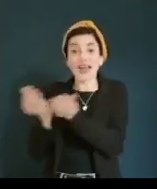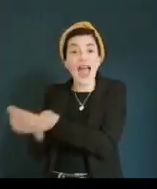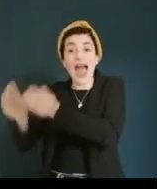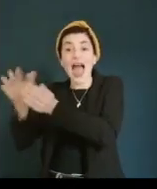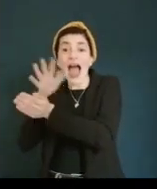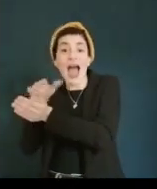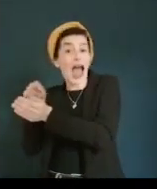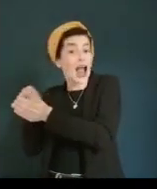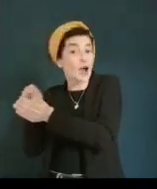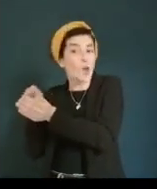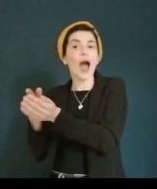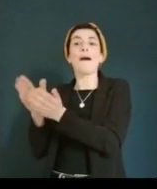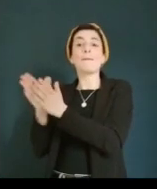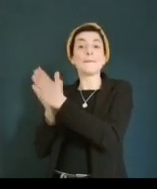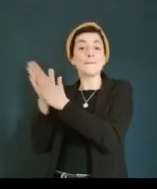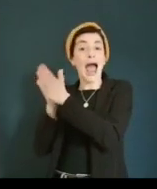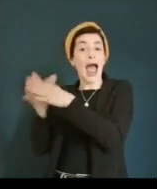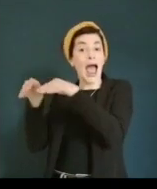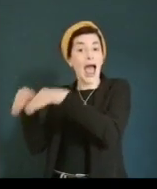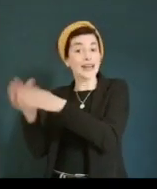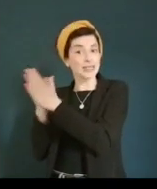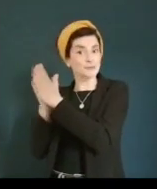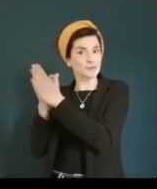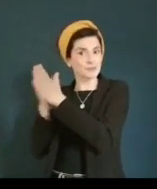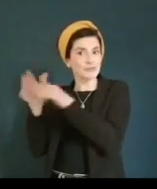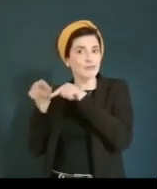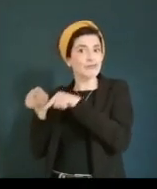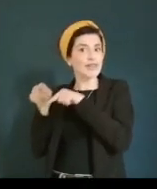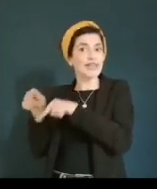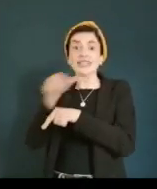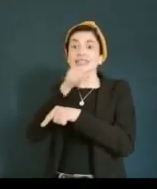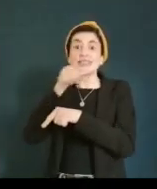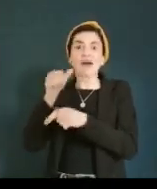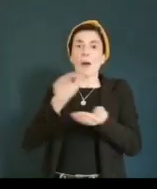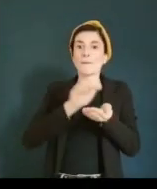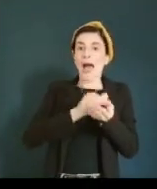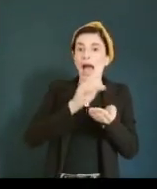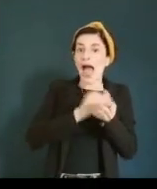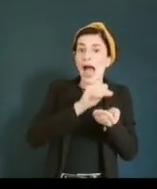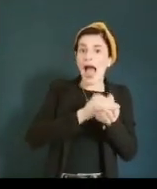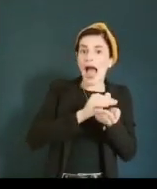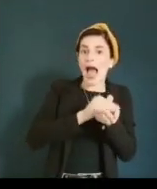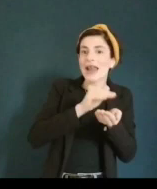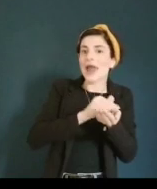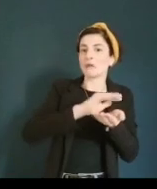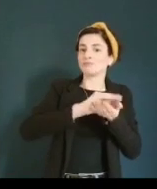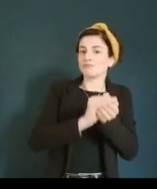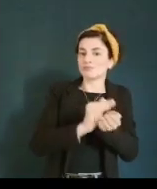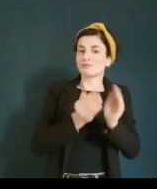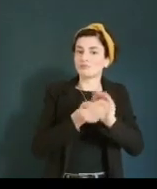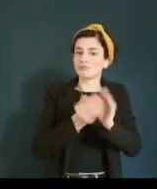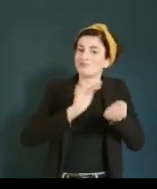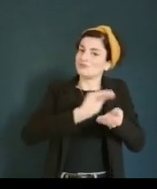tenetevi accanto una ciotola con dell'acqua e bagnatevi leggermente il palmo delle mani. Questo aiuterà il